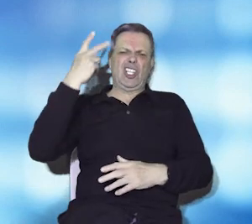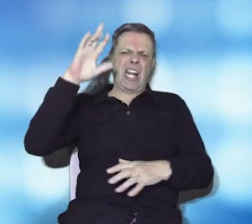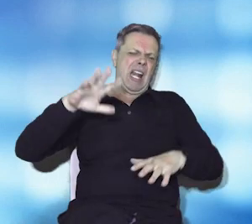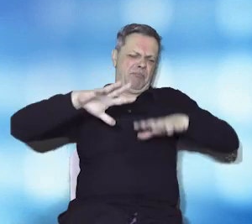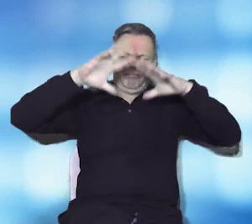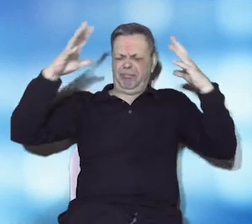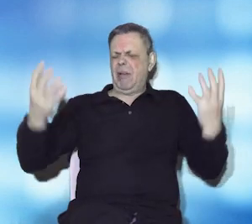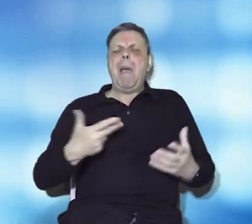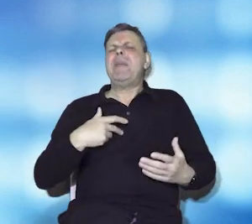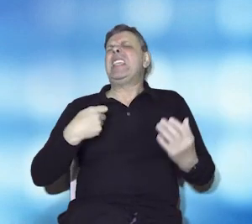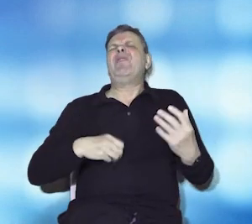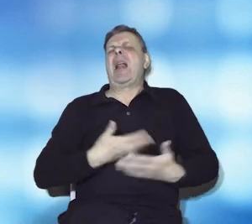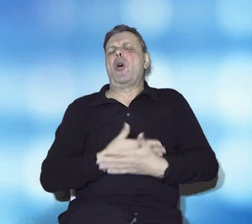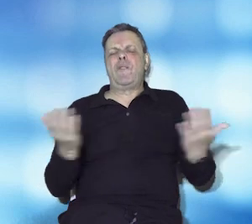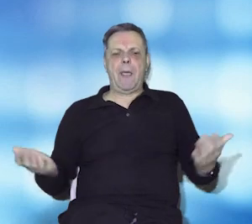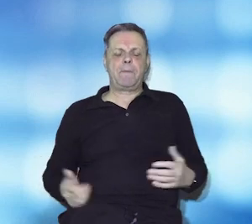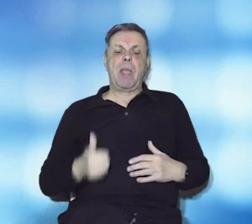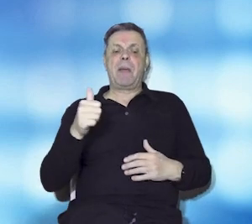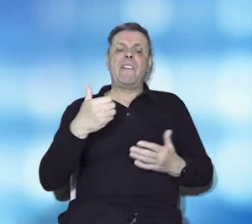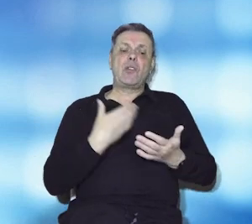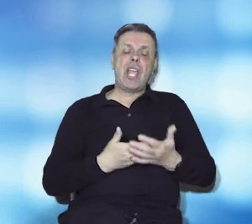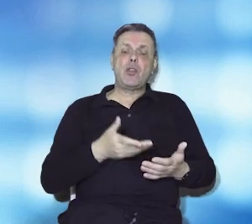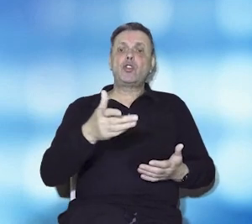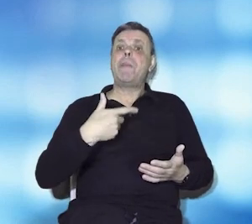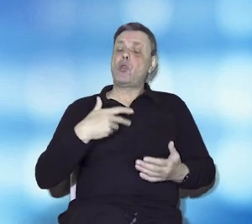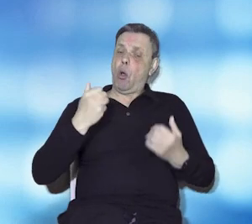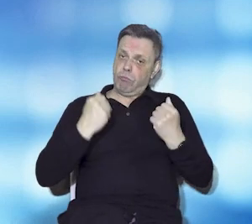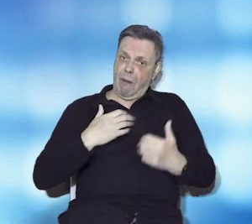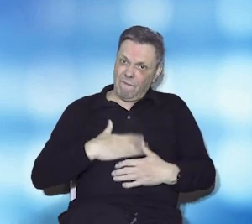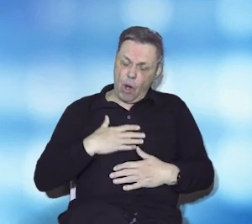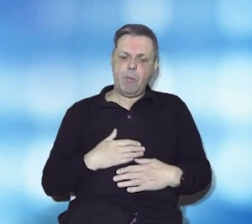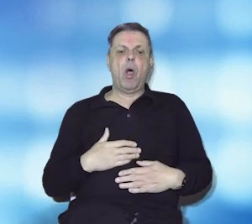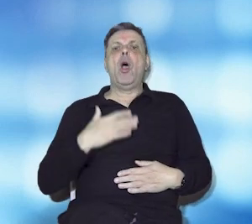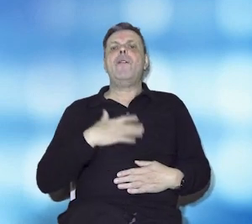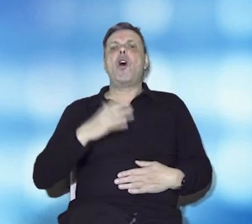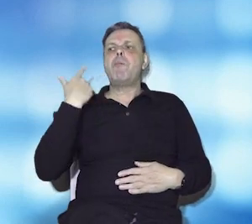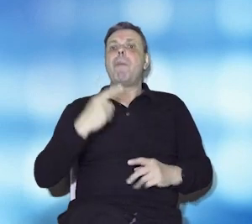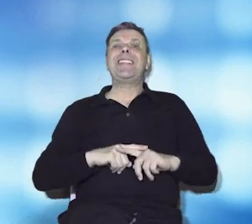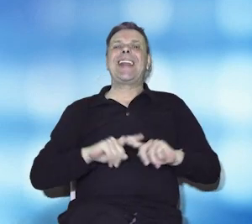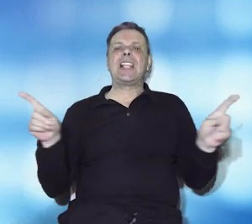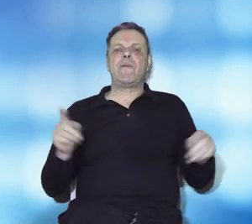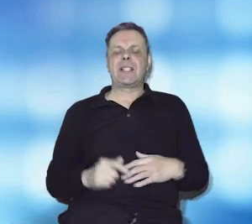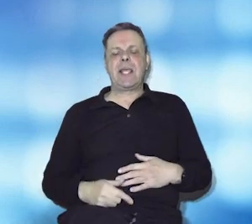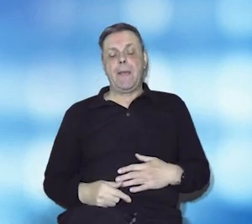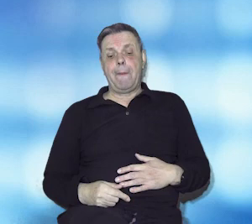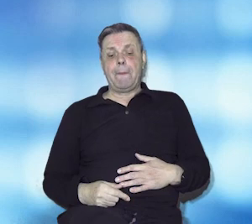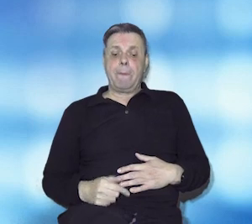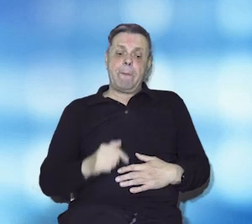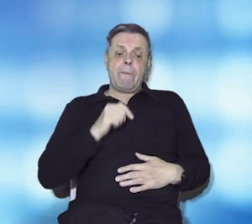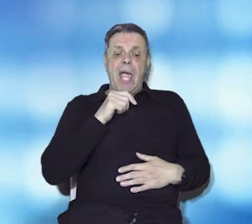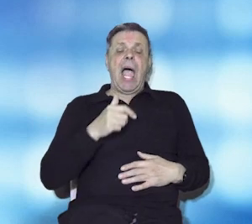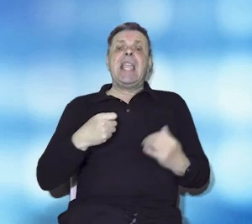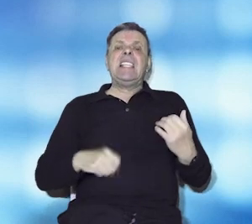sviramo. Prvenstveno zato što mi to isto volimo. Volimo biti tako raznovrsni, a i sviramo